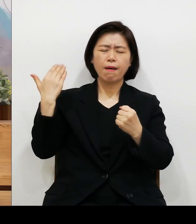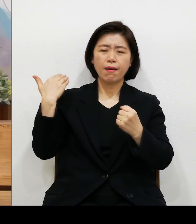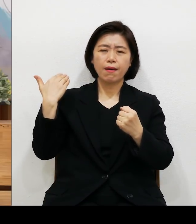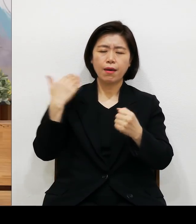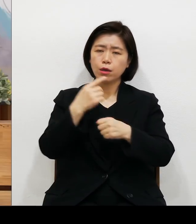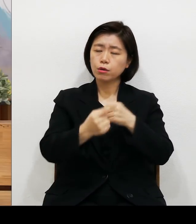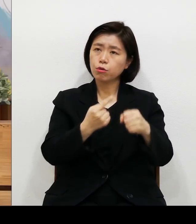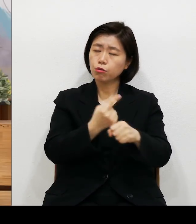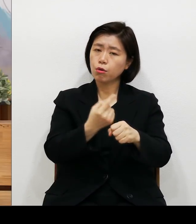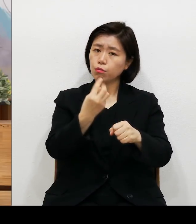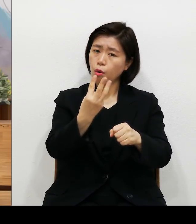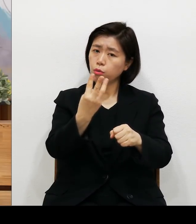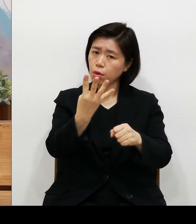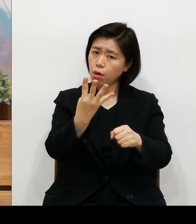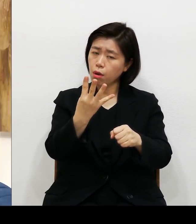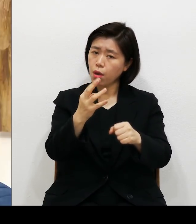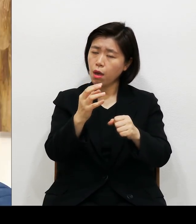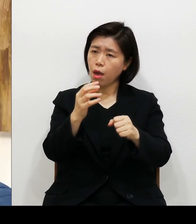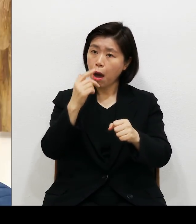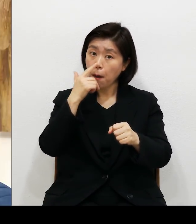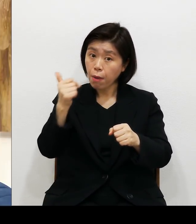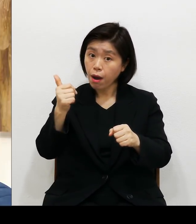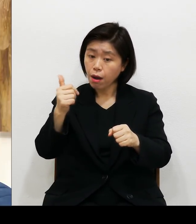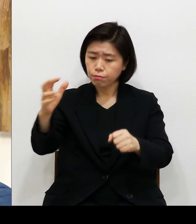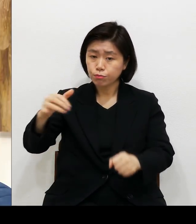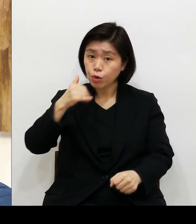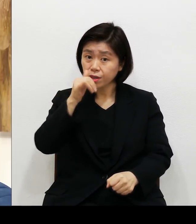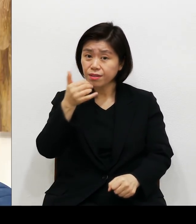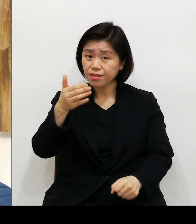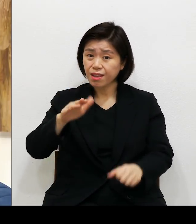아빠의 연락이 얼마나 와요? 지금 그